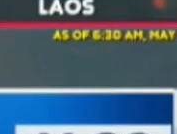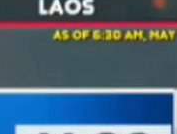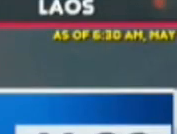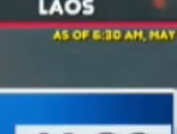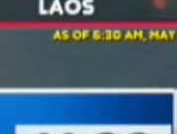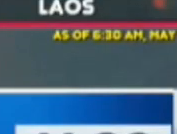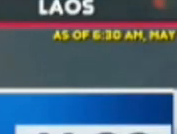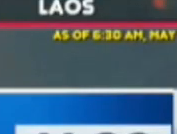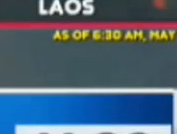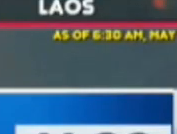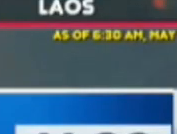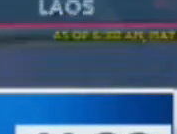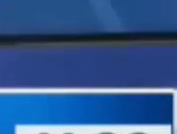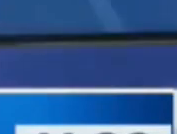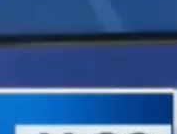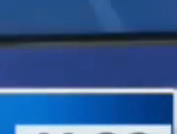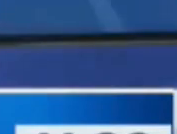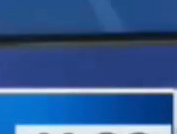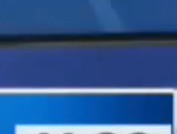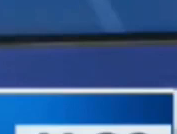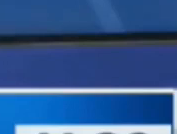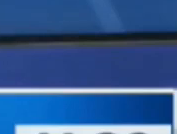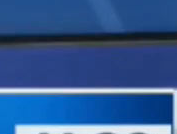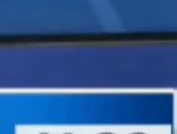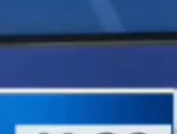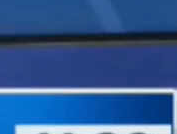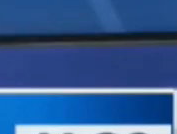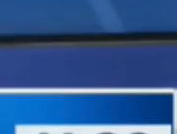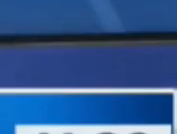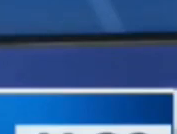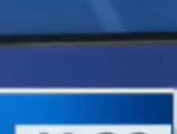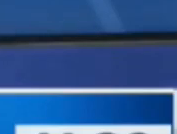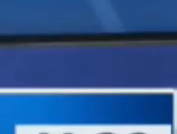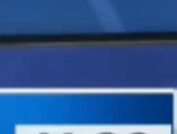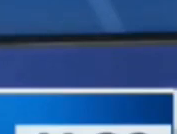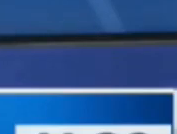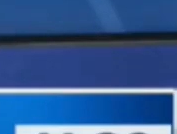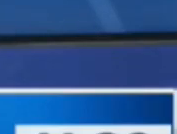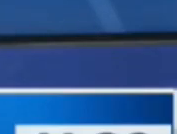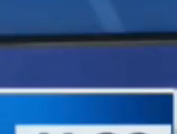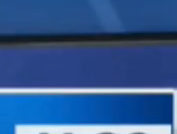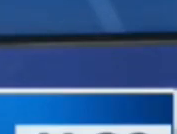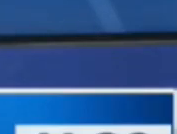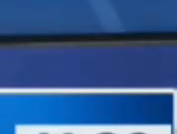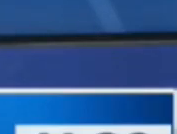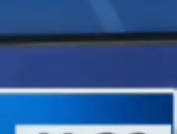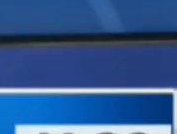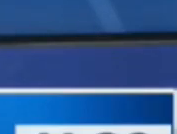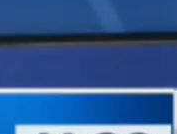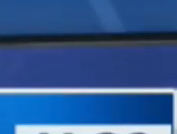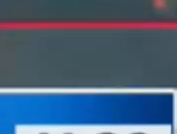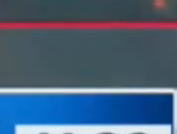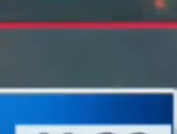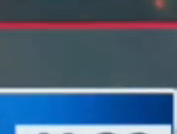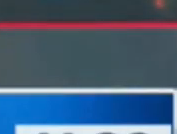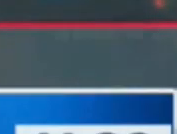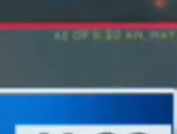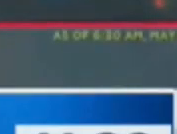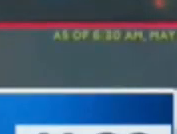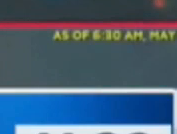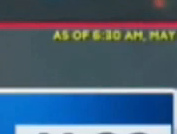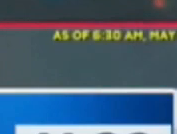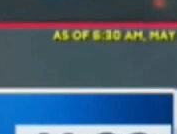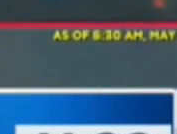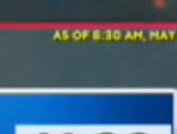ang Estados Unidos pa rin ang may pinakamataas na confirmed cases na sinusundan ng Espanya, Italia, UK at